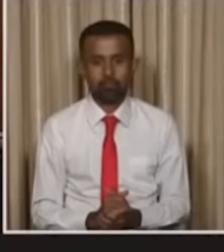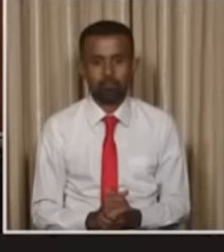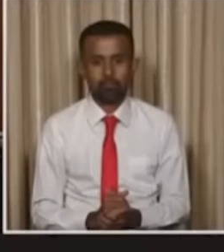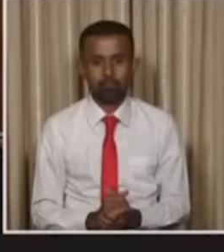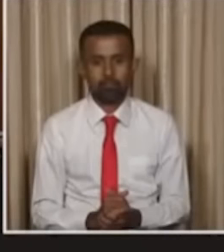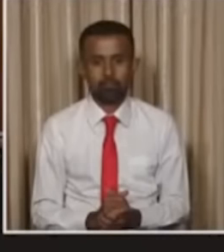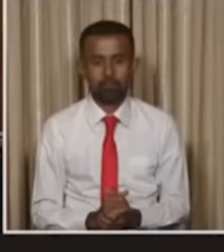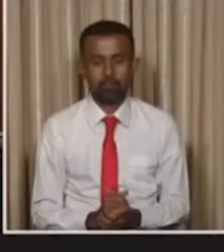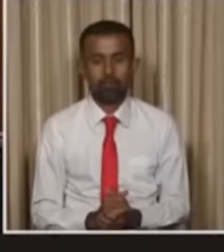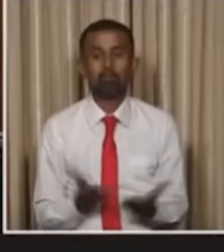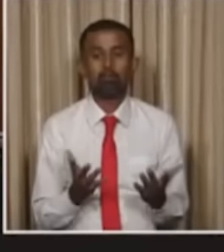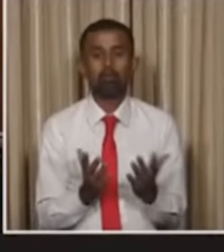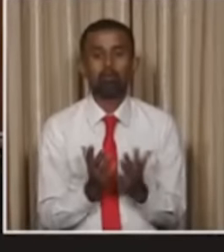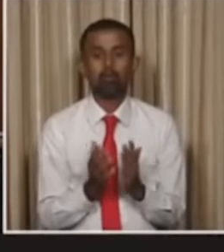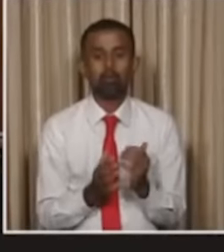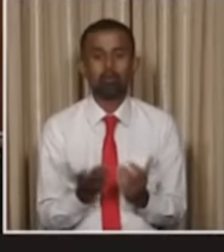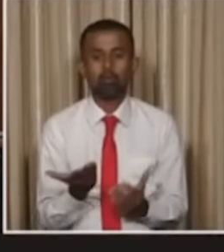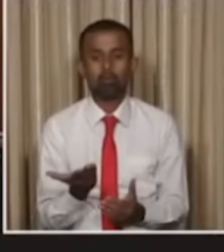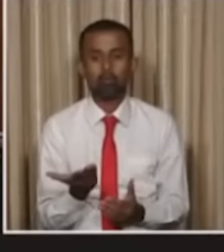මොකද්ද මේ පොයින්ට් ඔෆ් ඕඩර් එක